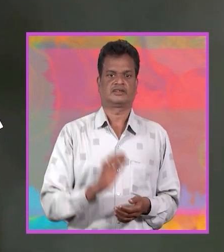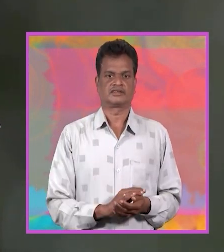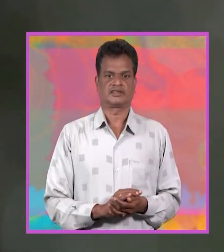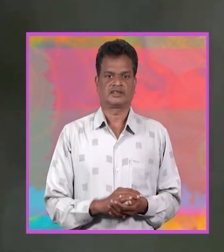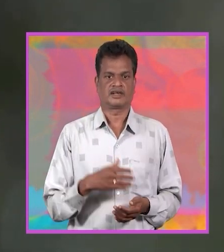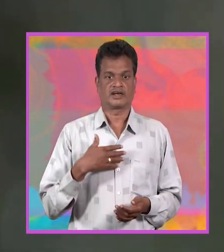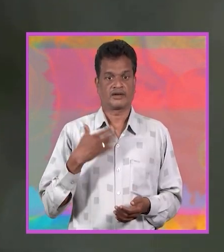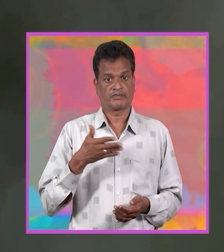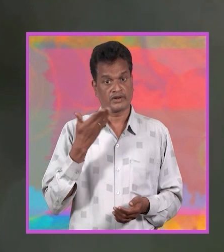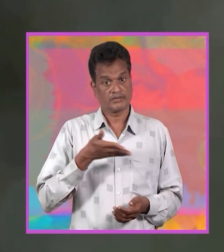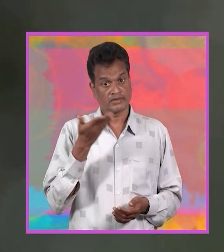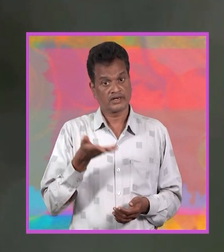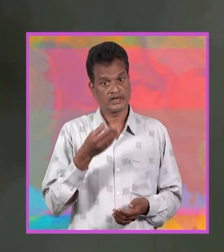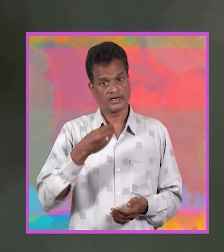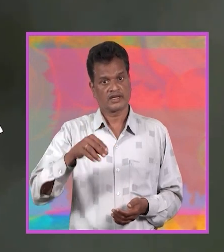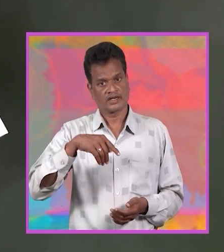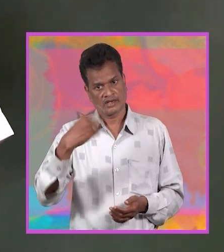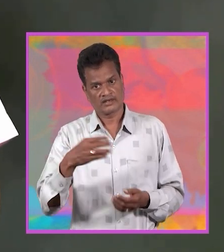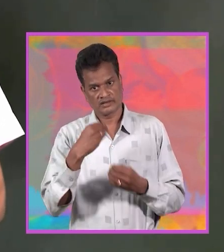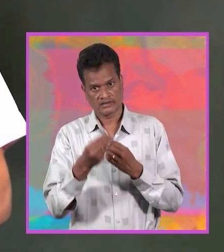பாடப்பட நீங்கள் அனைவரும் பின்தொடர்ந்து பாடும்படி